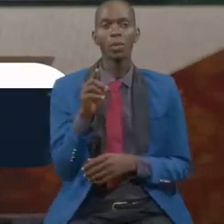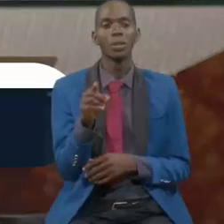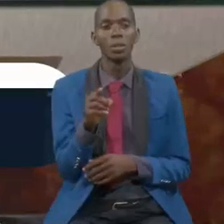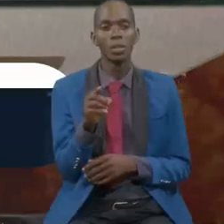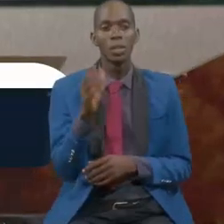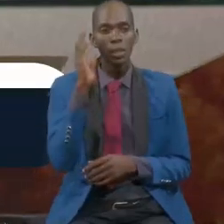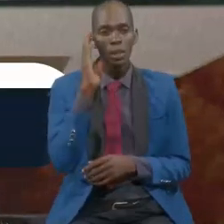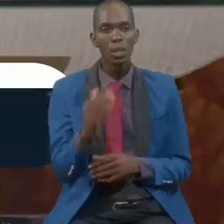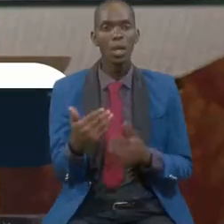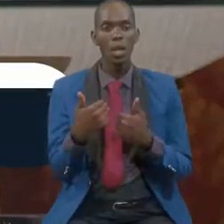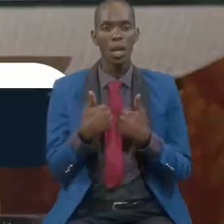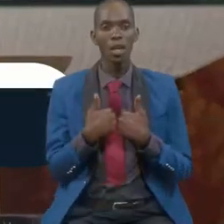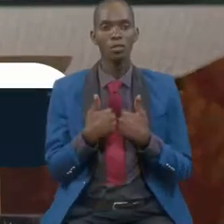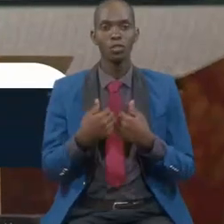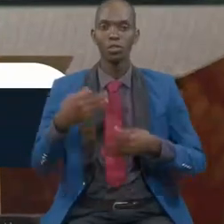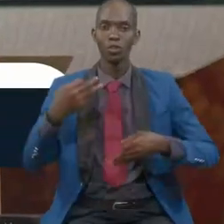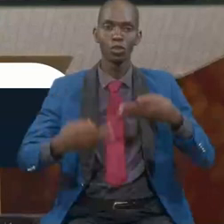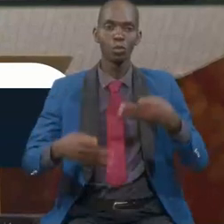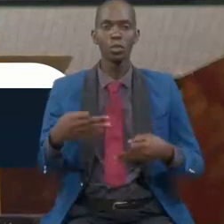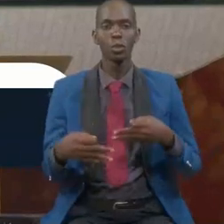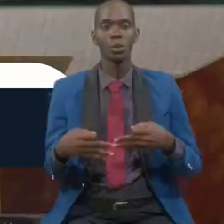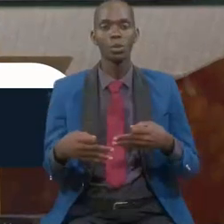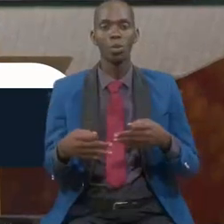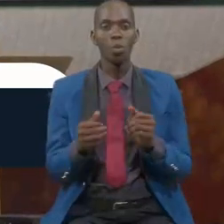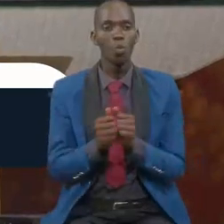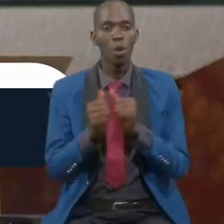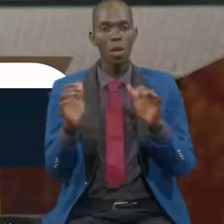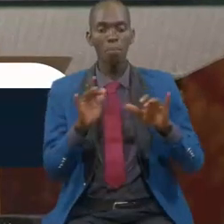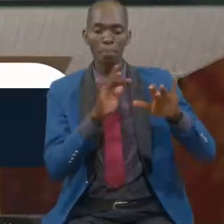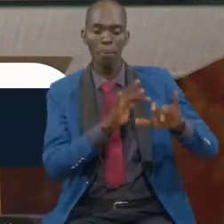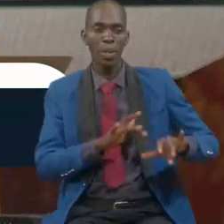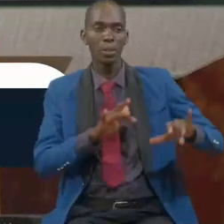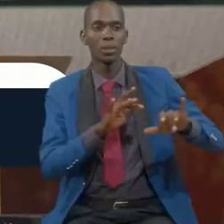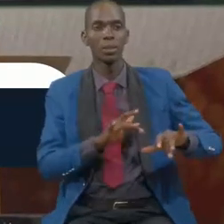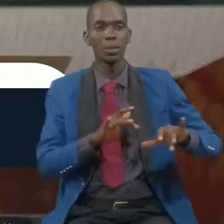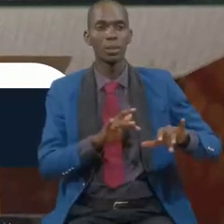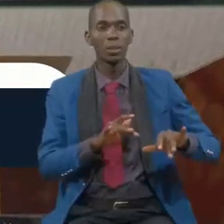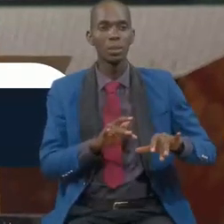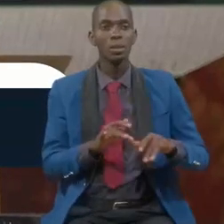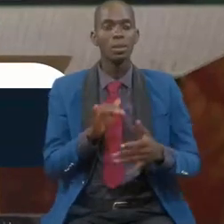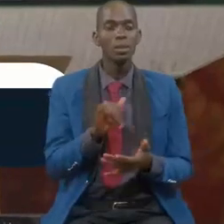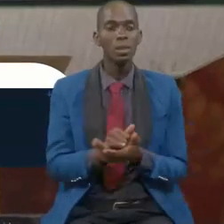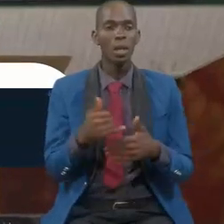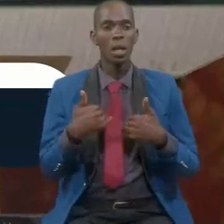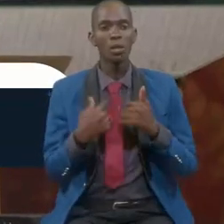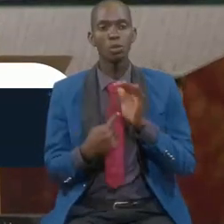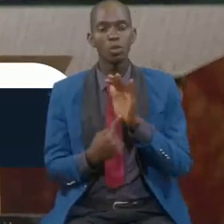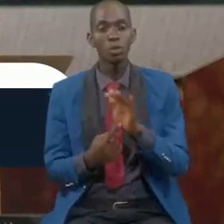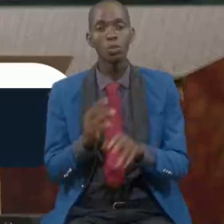Car le jugement est sans miséricorde pour qui n'a pas